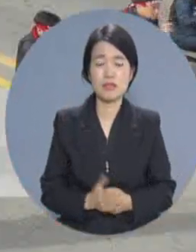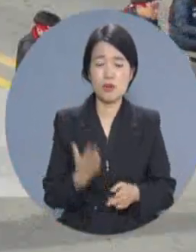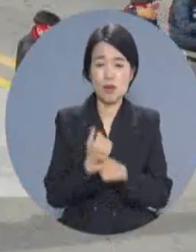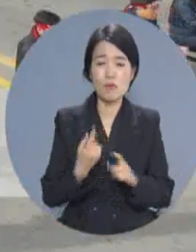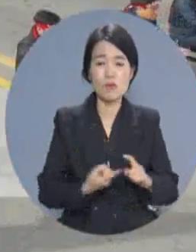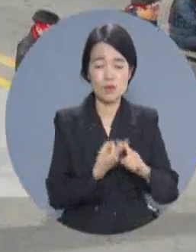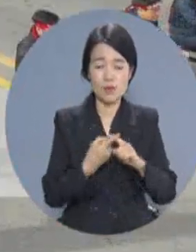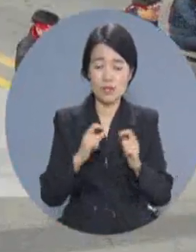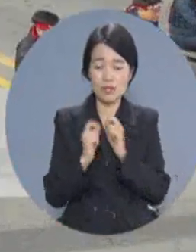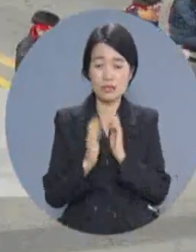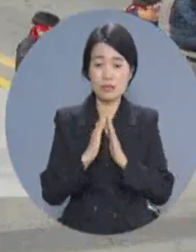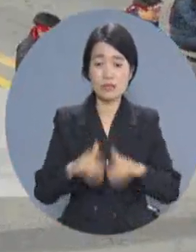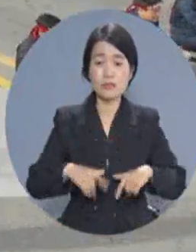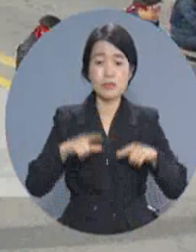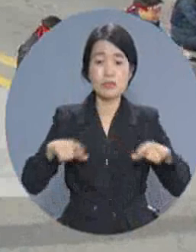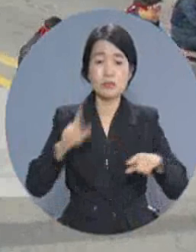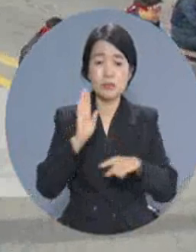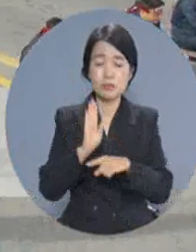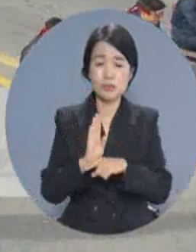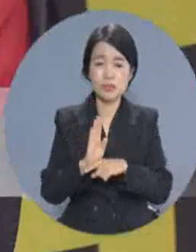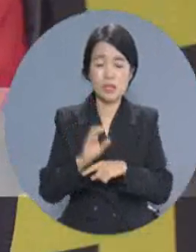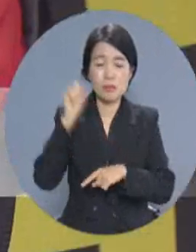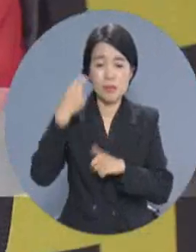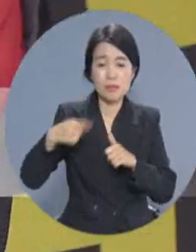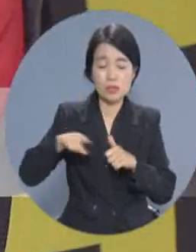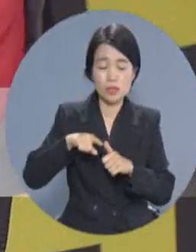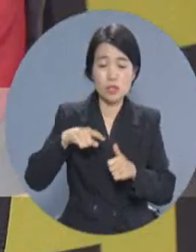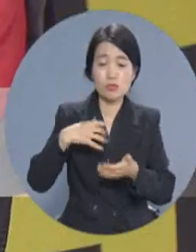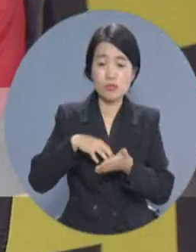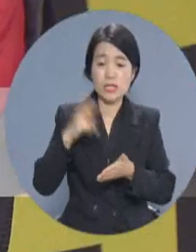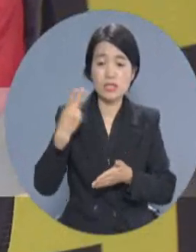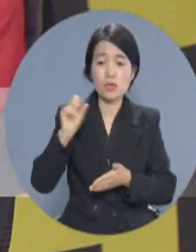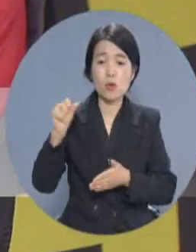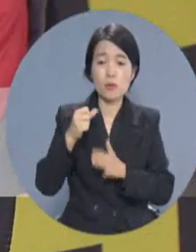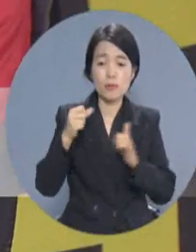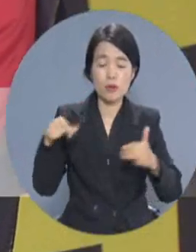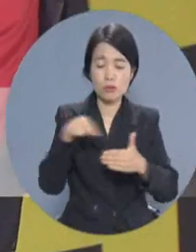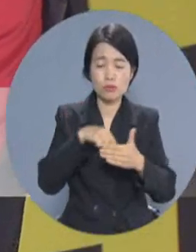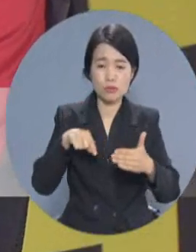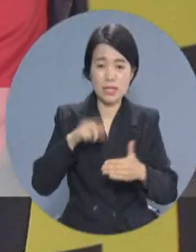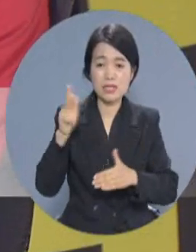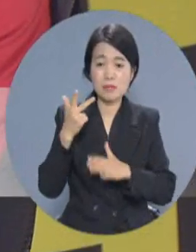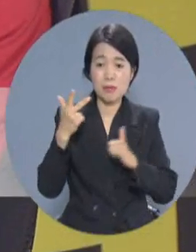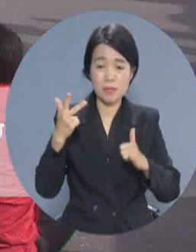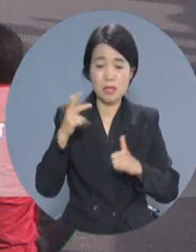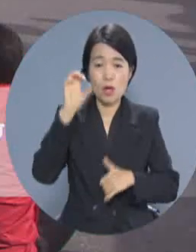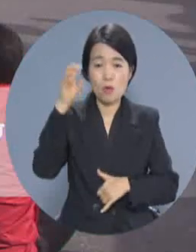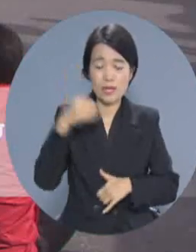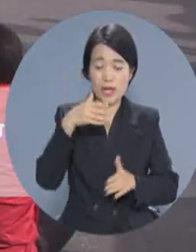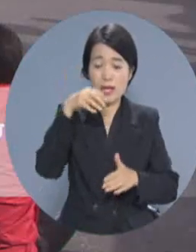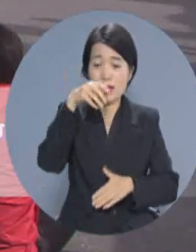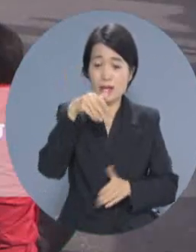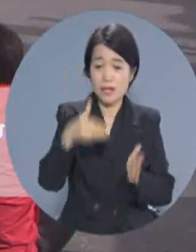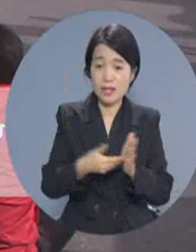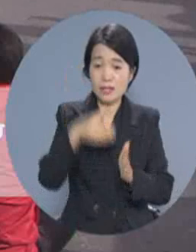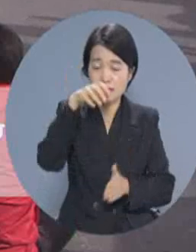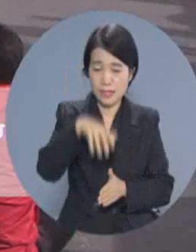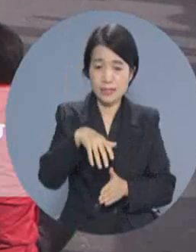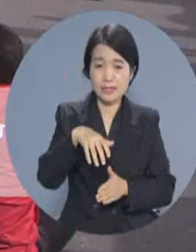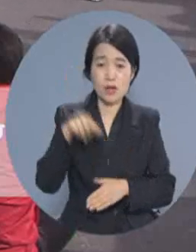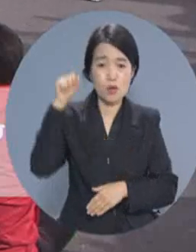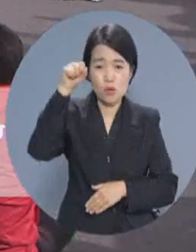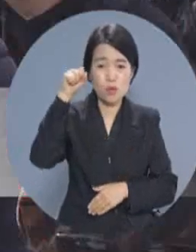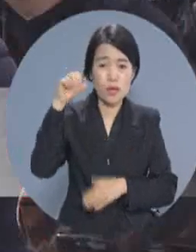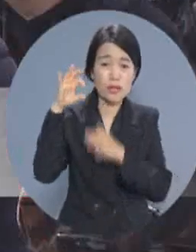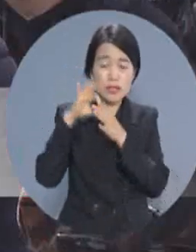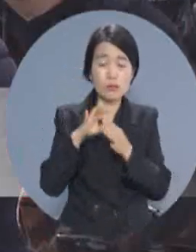화물연대 전남지역본부는 현재 파업 참여 노동자 2,500여 명 가운데 700여 명이 광양항 국제터미널에서